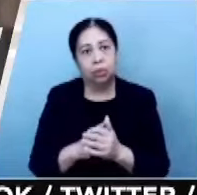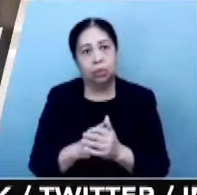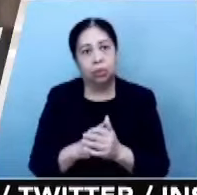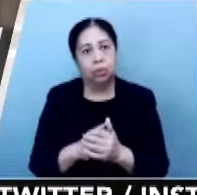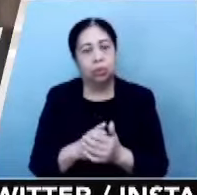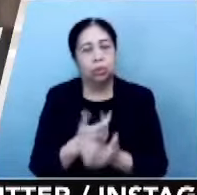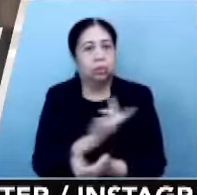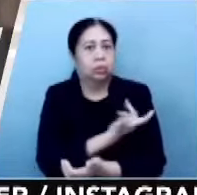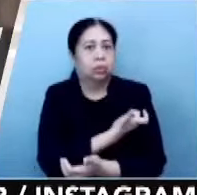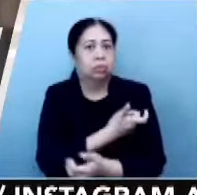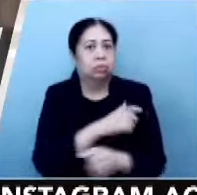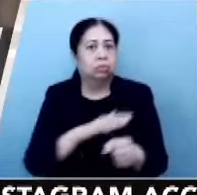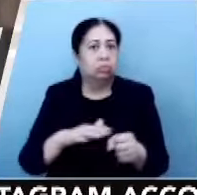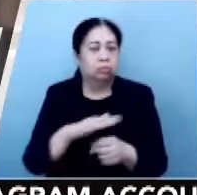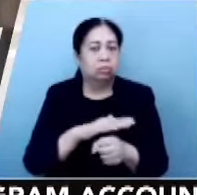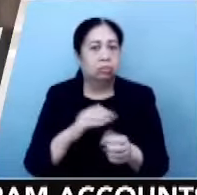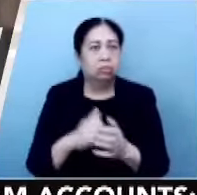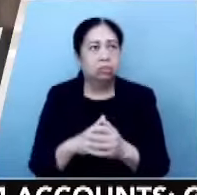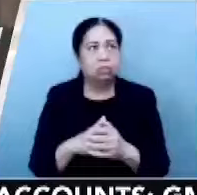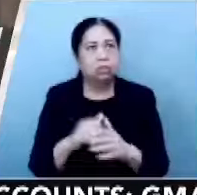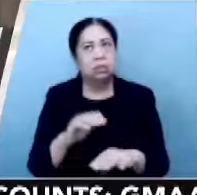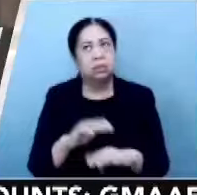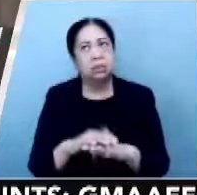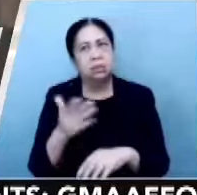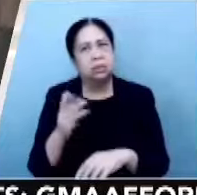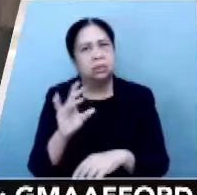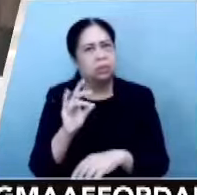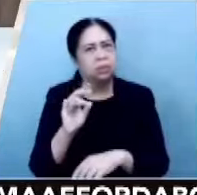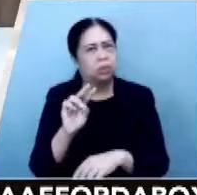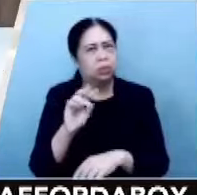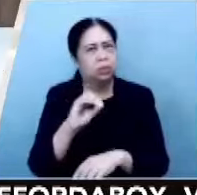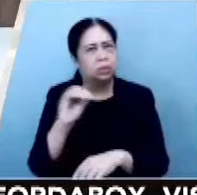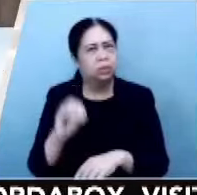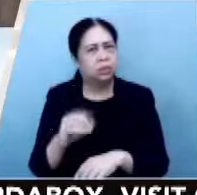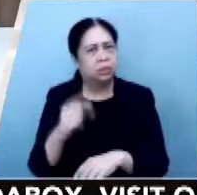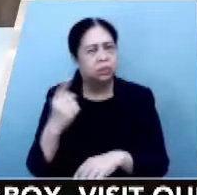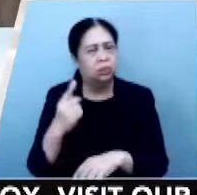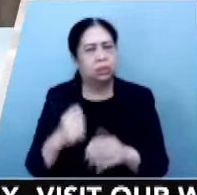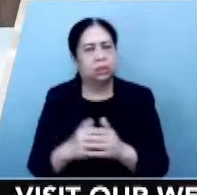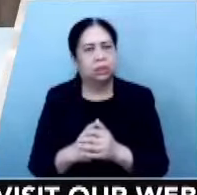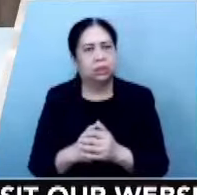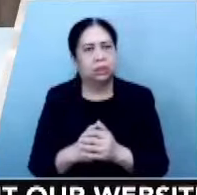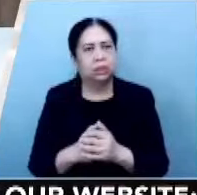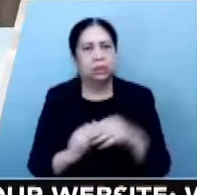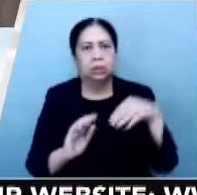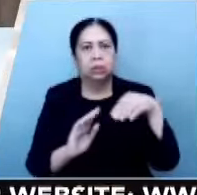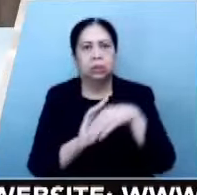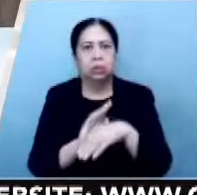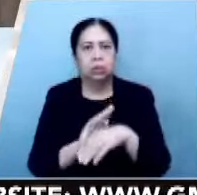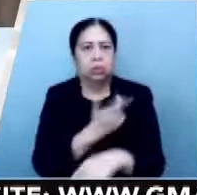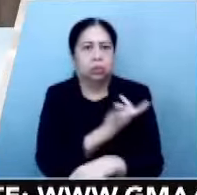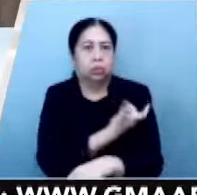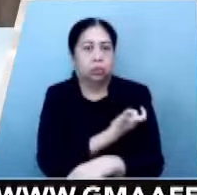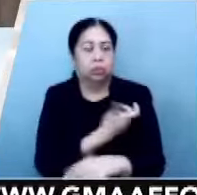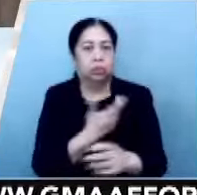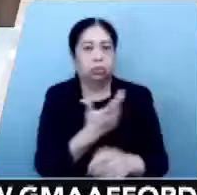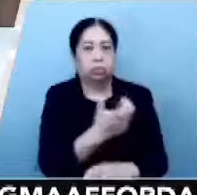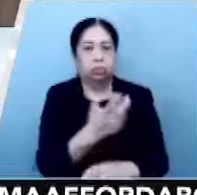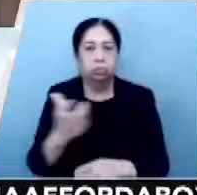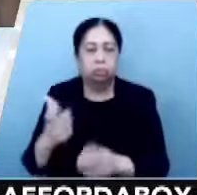coverage natin. Pumalo lamang sa 72%. Maliban sa bumaba yung pagbabakuna,